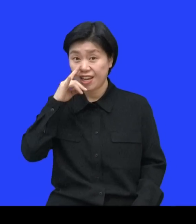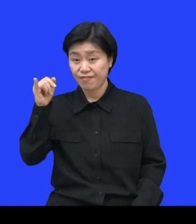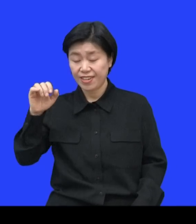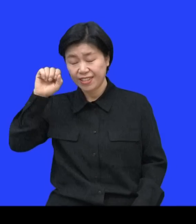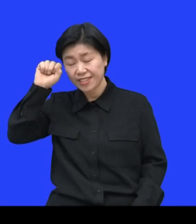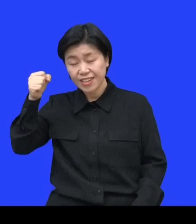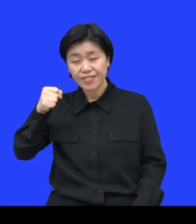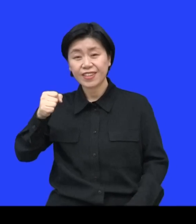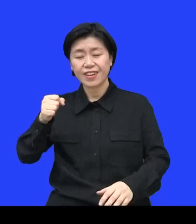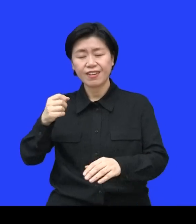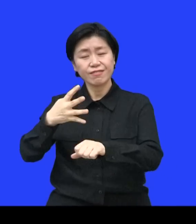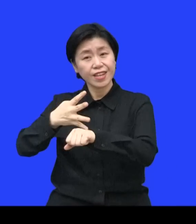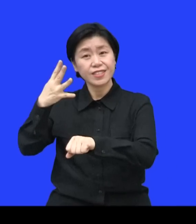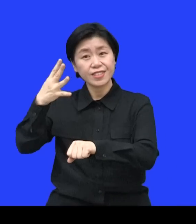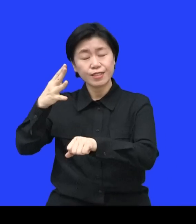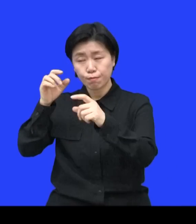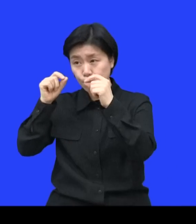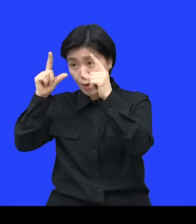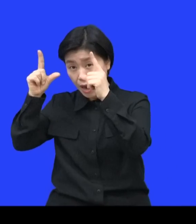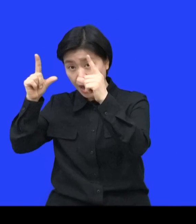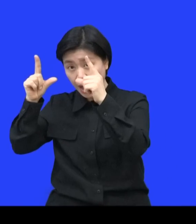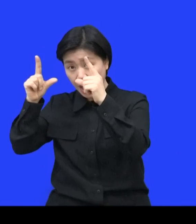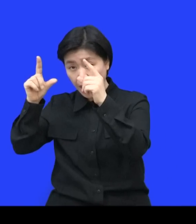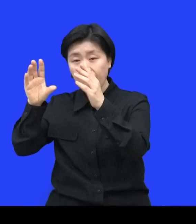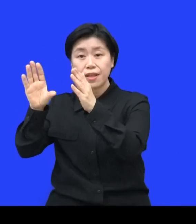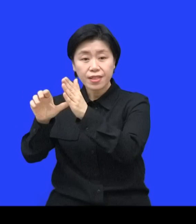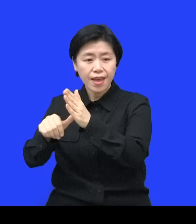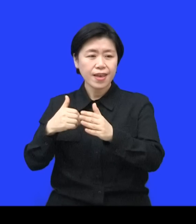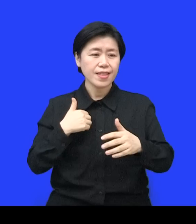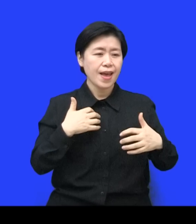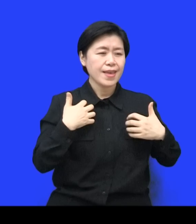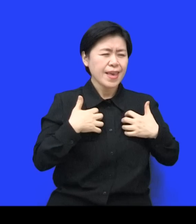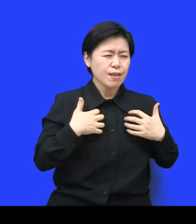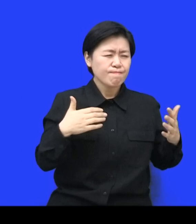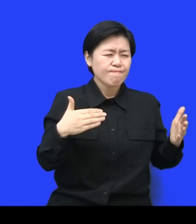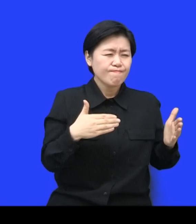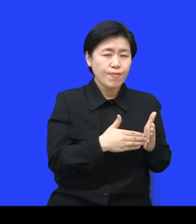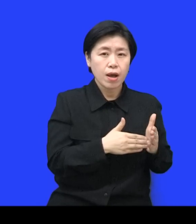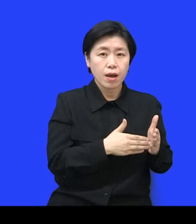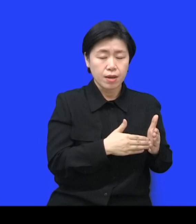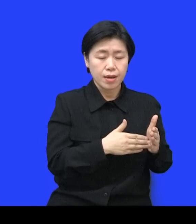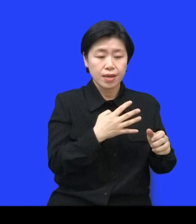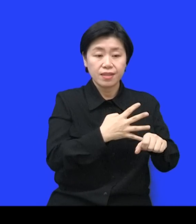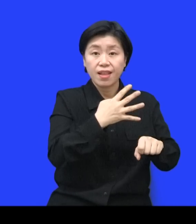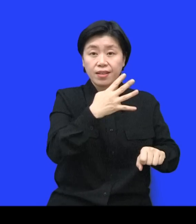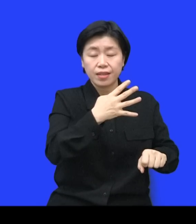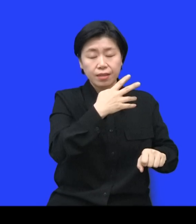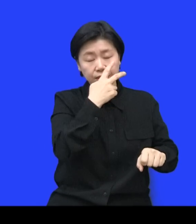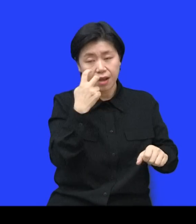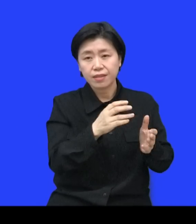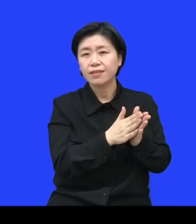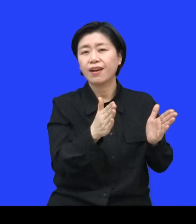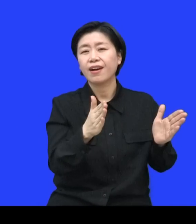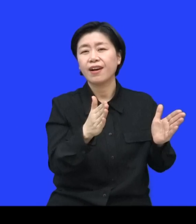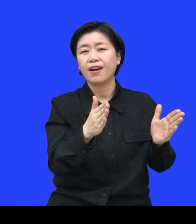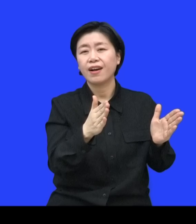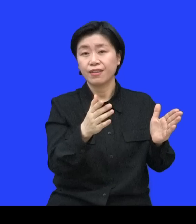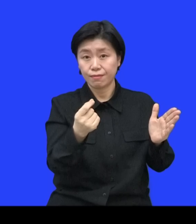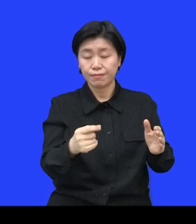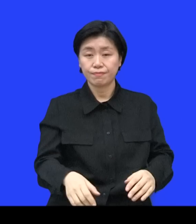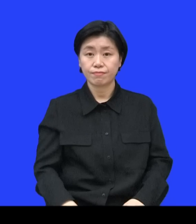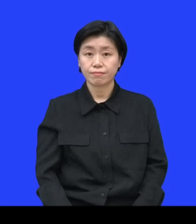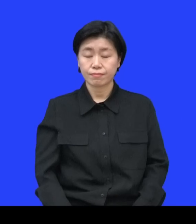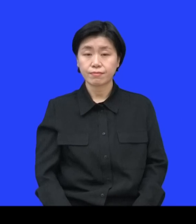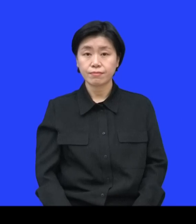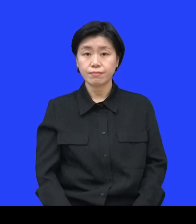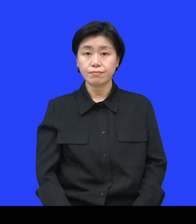4시에 일어나시면 네. 저는 그때 잘 시간 엄마랑 이제 바톤 터치하고 교대해서 아니, 학교 다니는 재학 중에? 예, 그렇죠. 이제 새벽 4시까지 게임을 하고